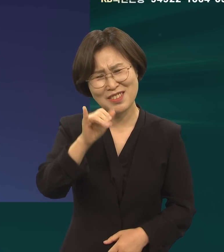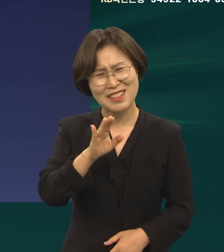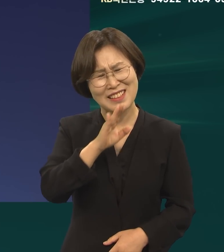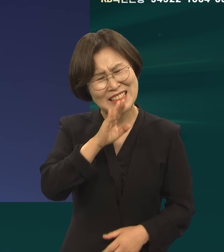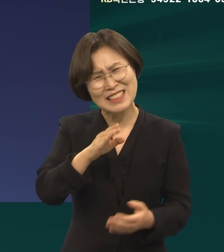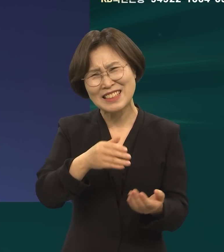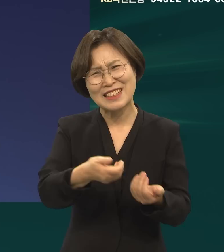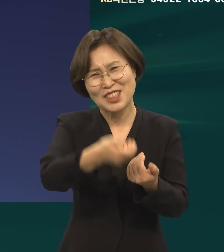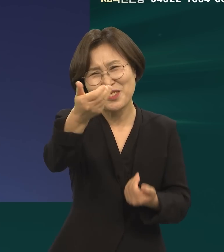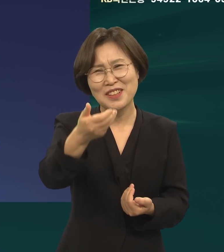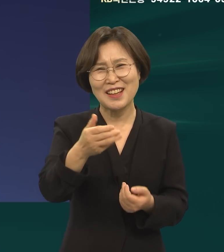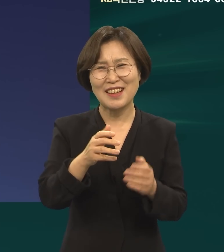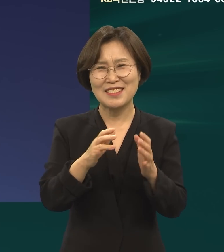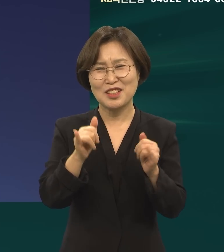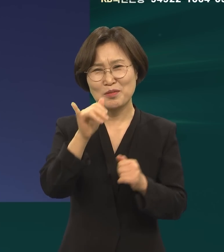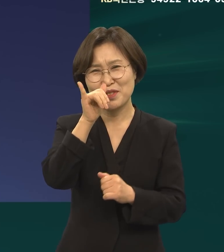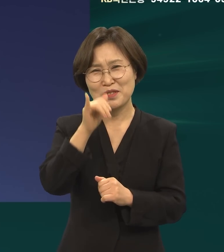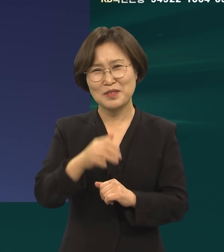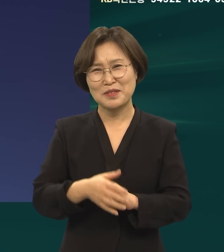바로 순종하는 사람도 있잖아요.